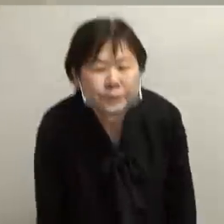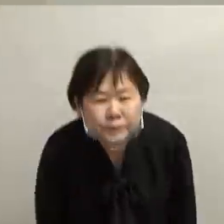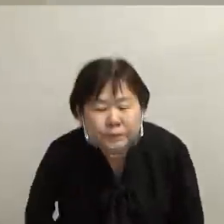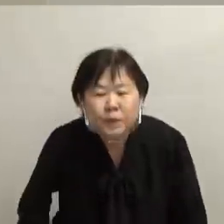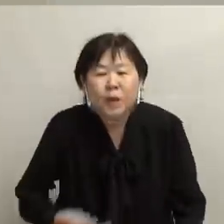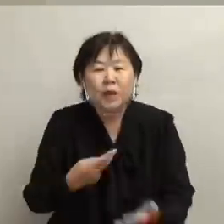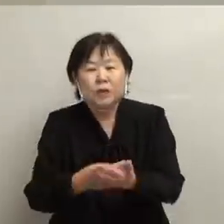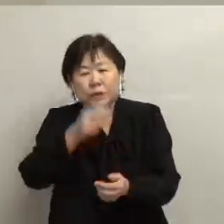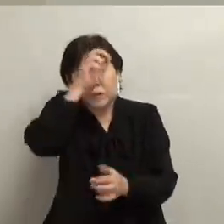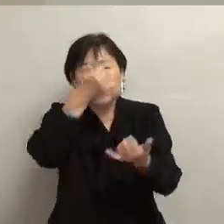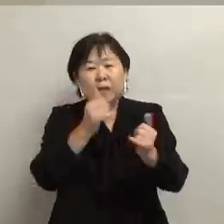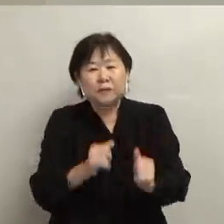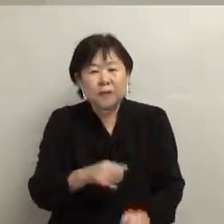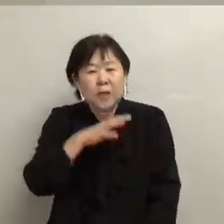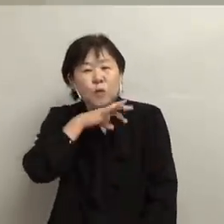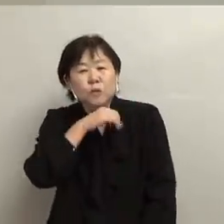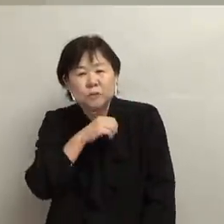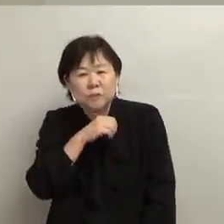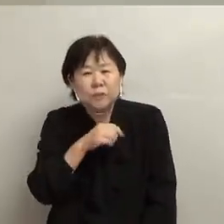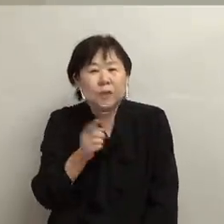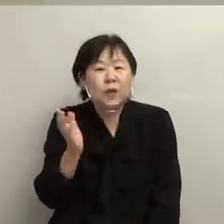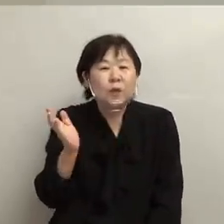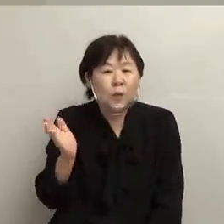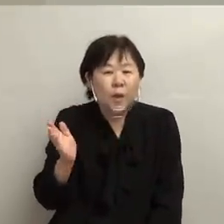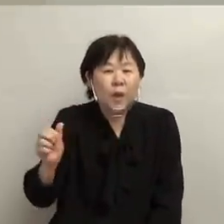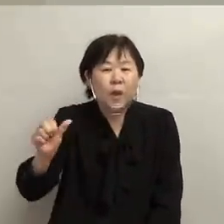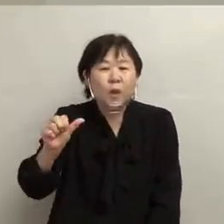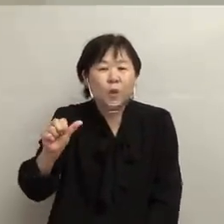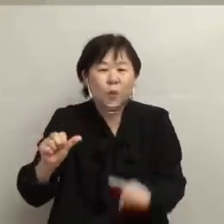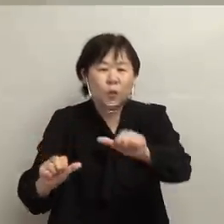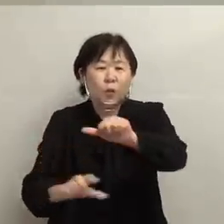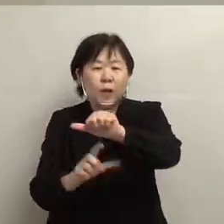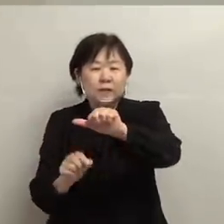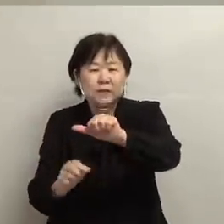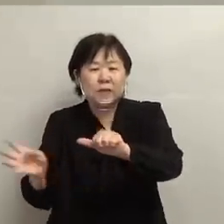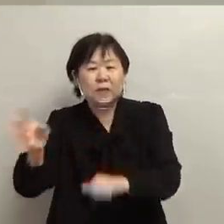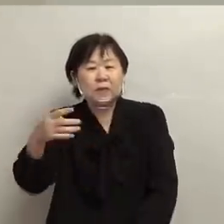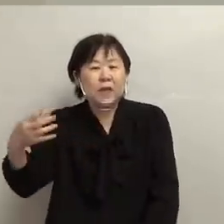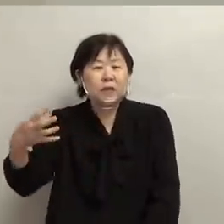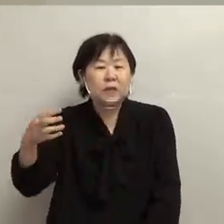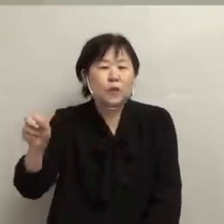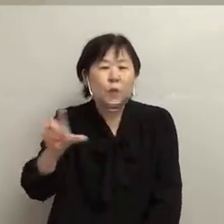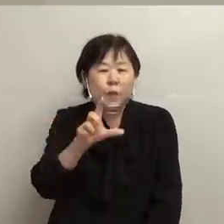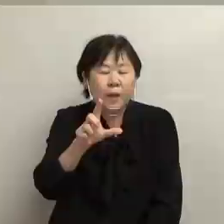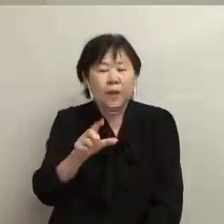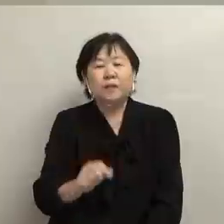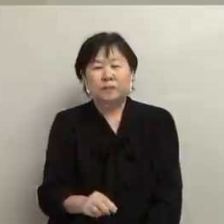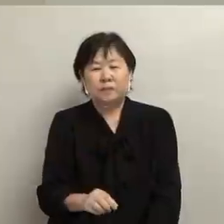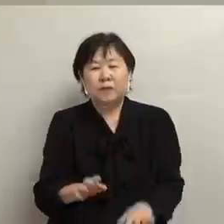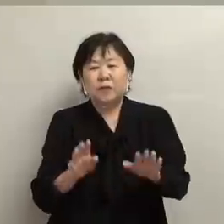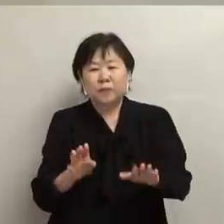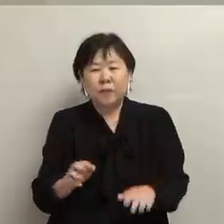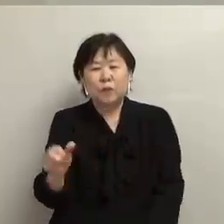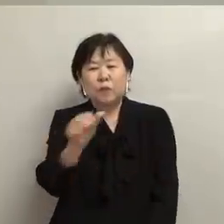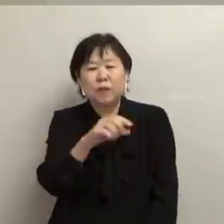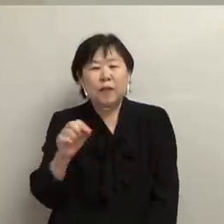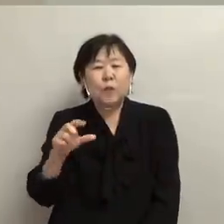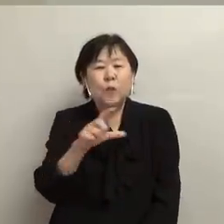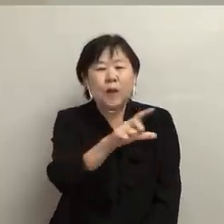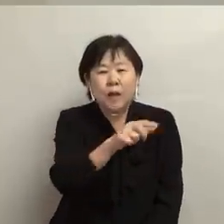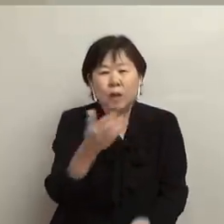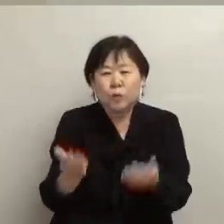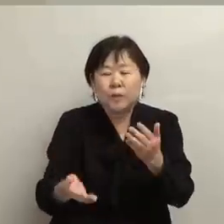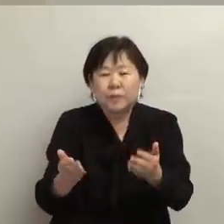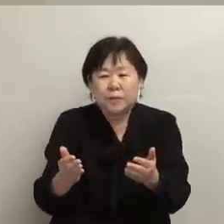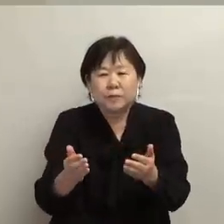スライドは5月の第4波とですね現在の第5号の完成車を比べていいですが入院された方